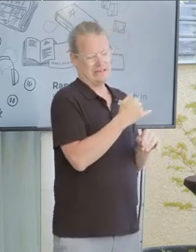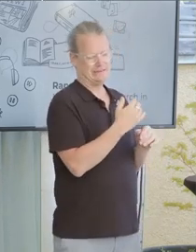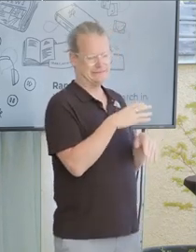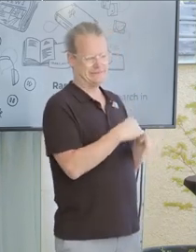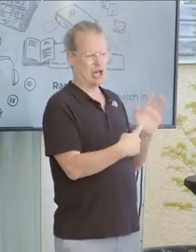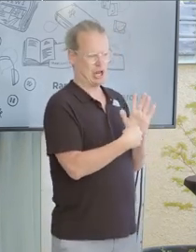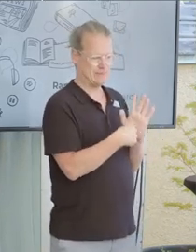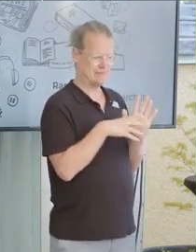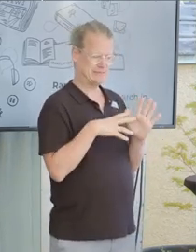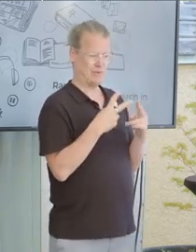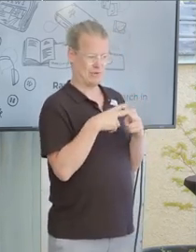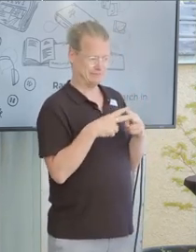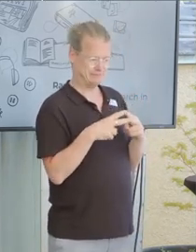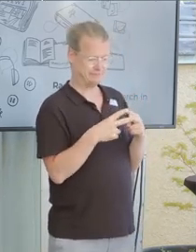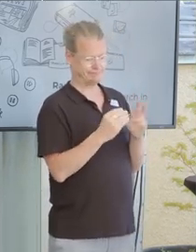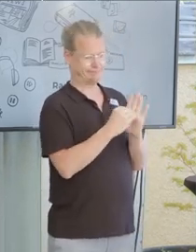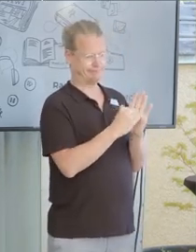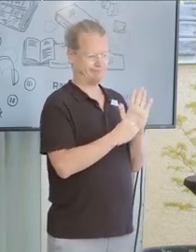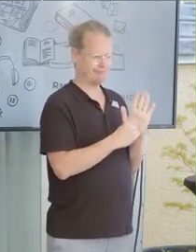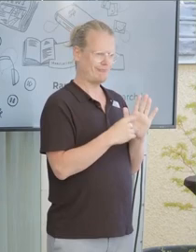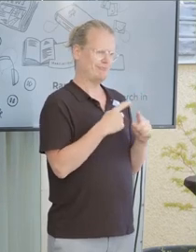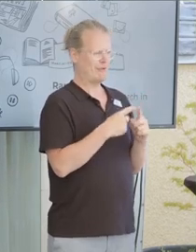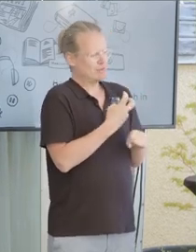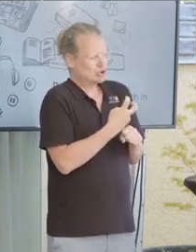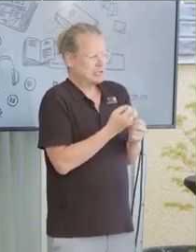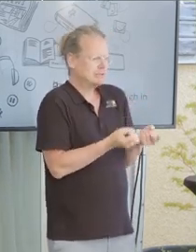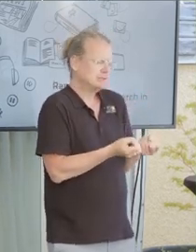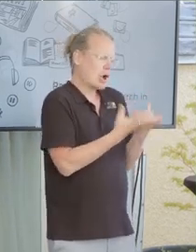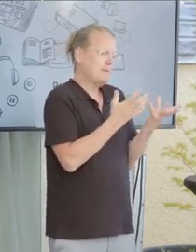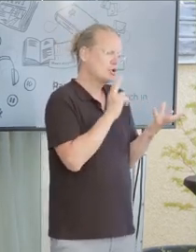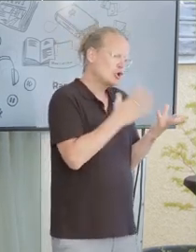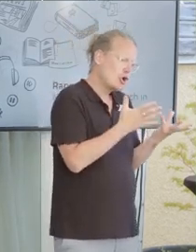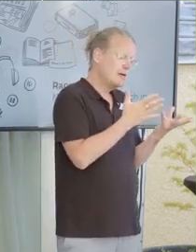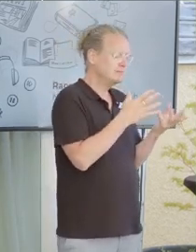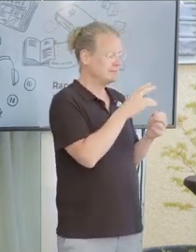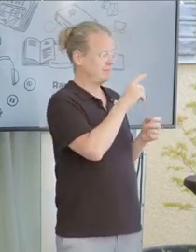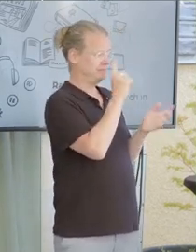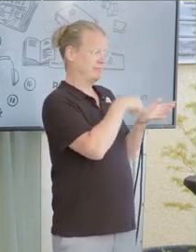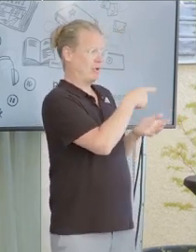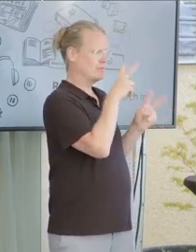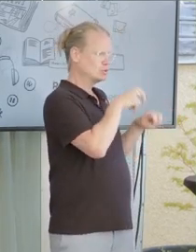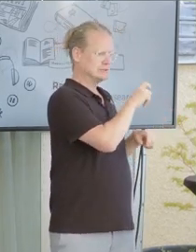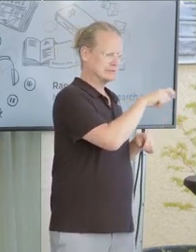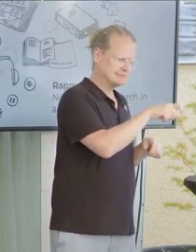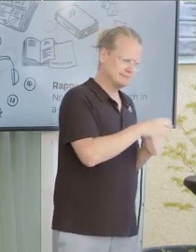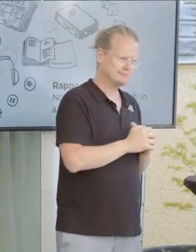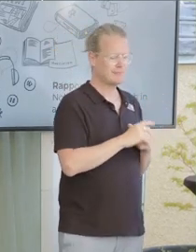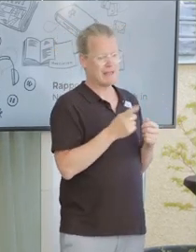försöker skapa en bättre möjlighet för dels för forskare och dels för allmänheten att ägna sig åt text- och datautvinning.